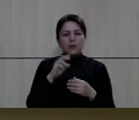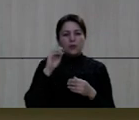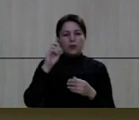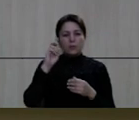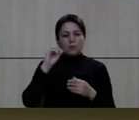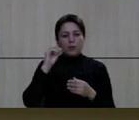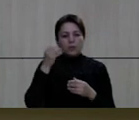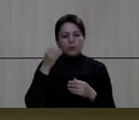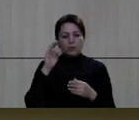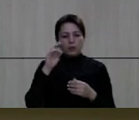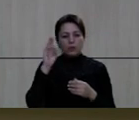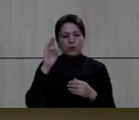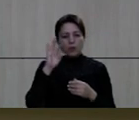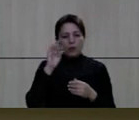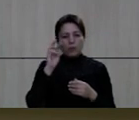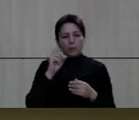bayonnoma,